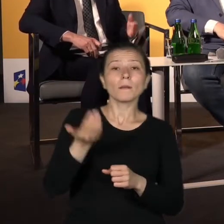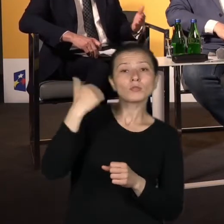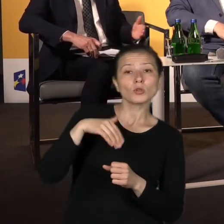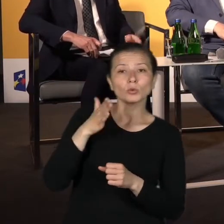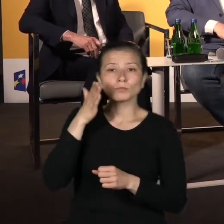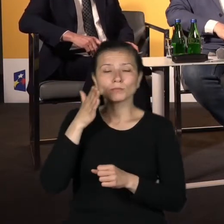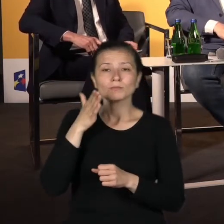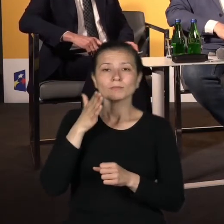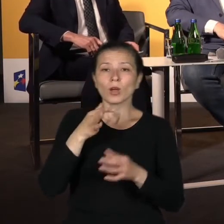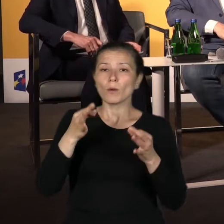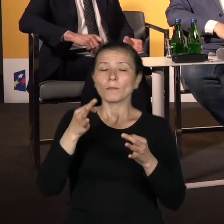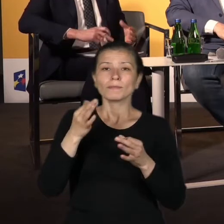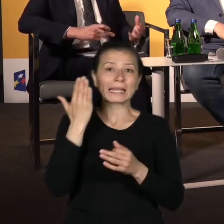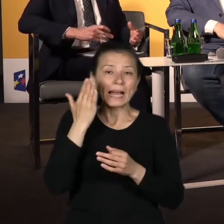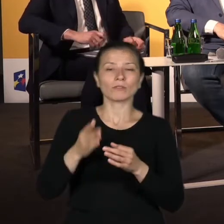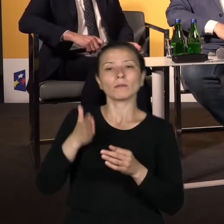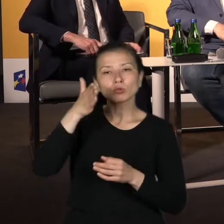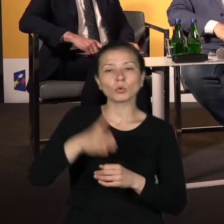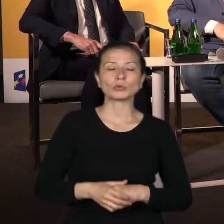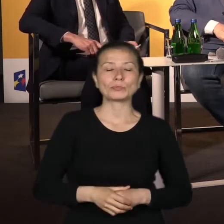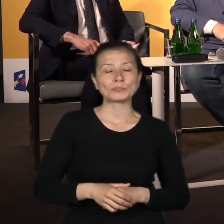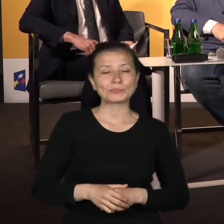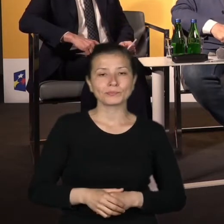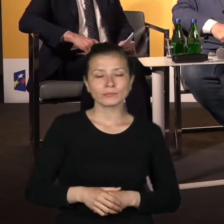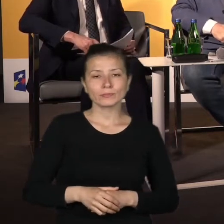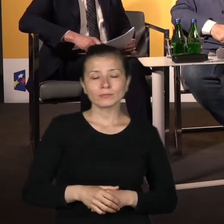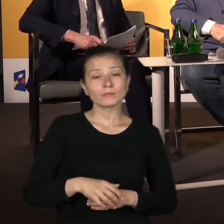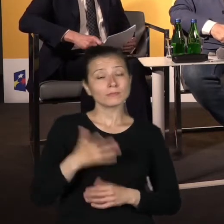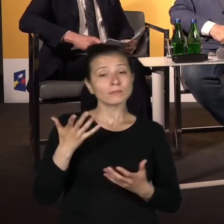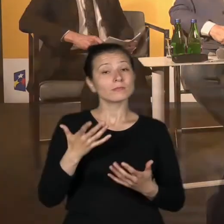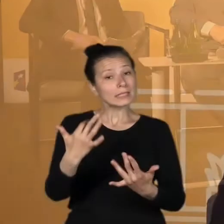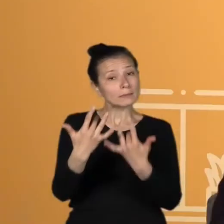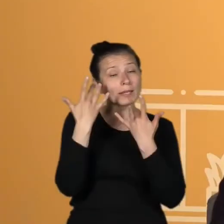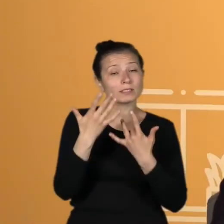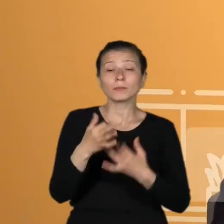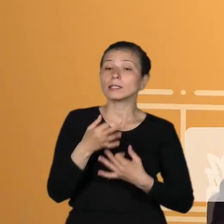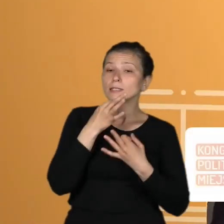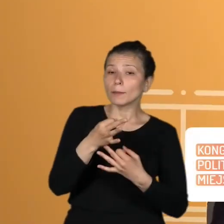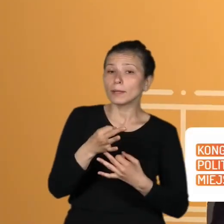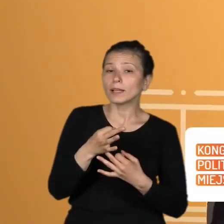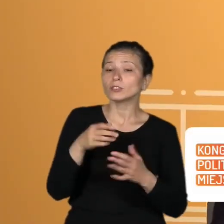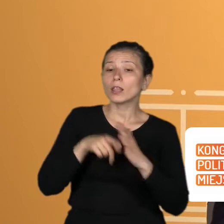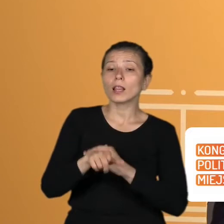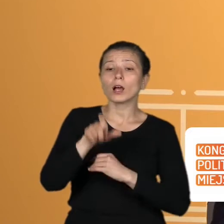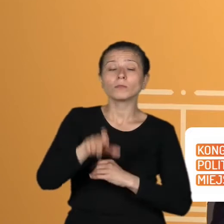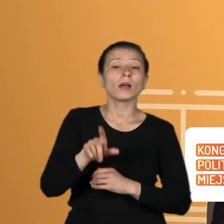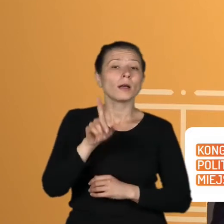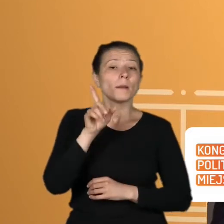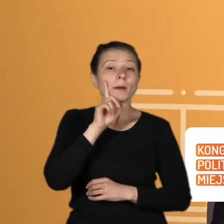daty dotyczące przyszłości, zainspirowały mnie do takiego zadania pytania panu prezydentowi